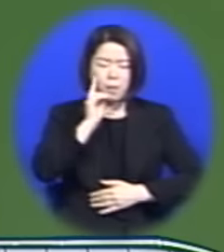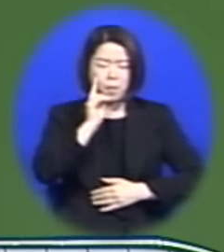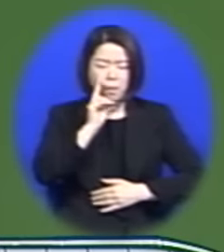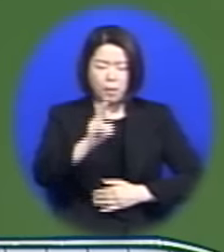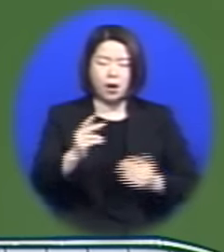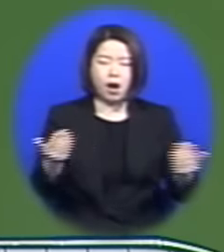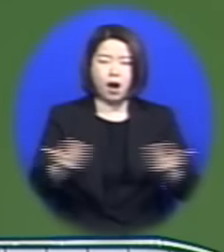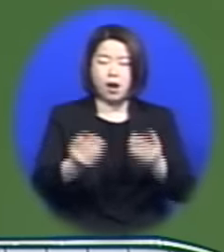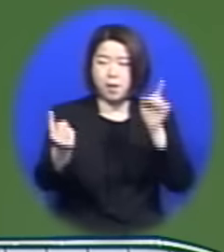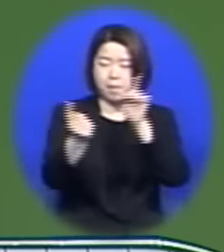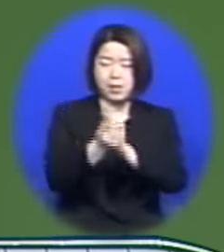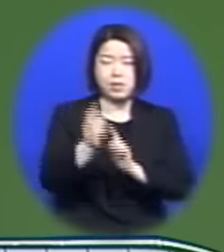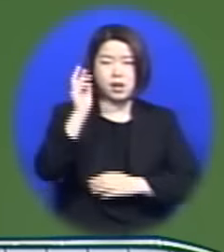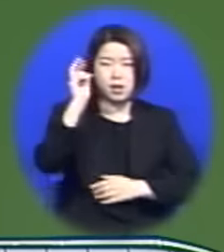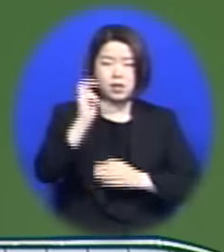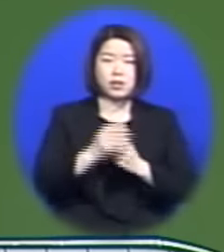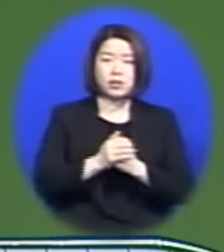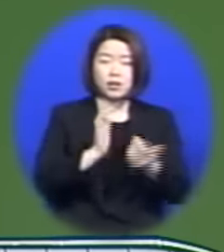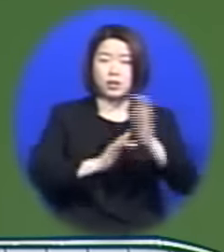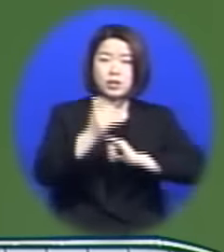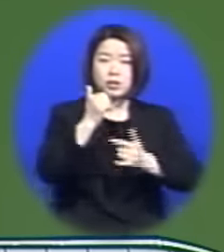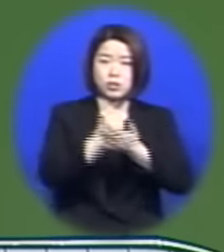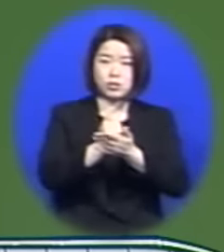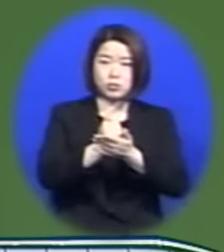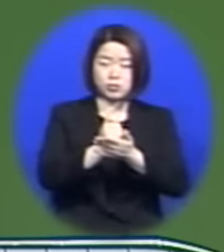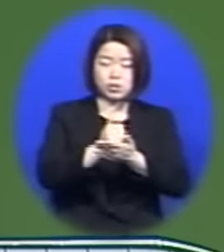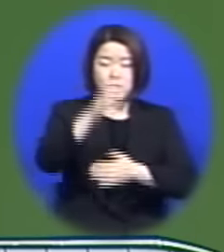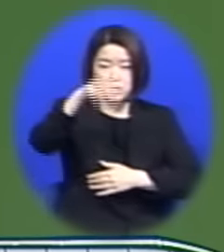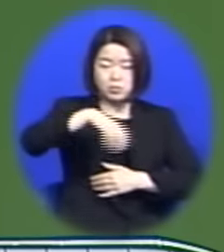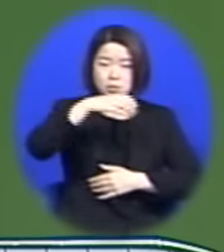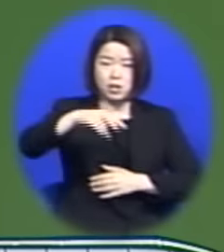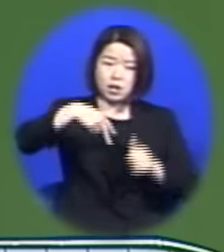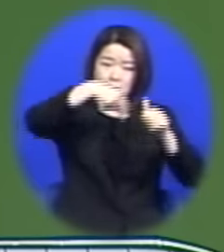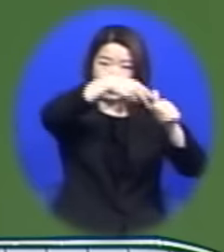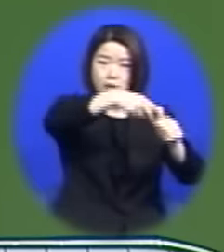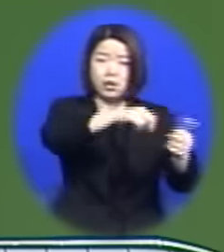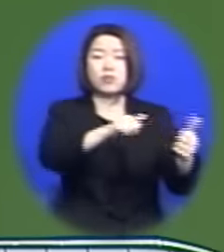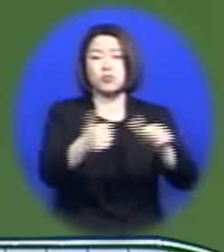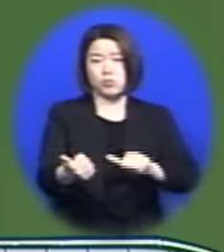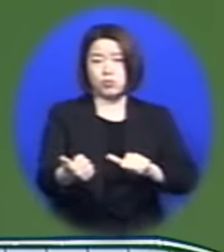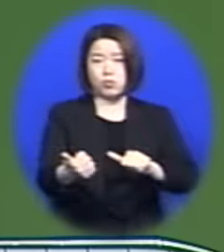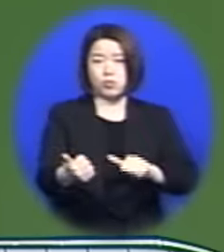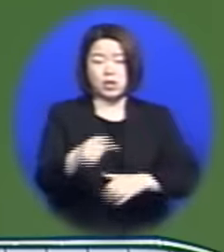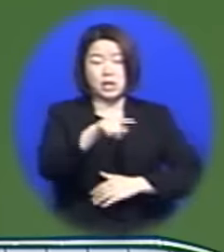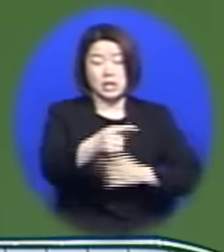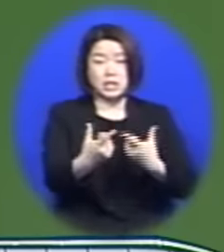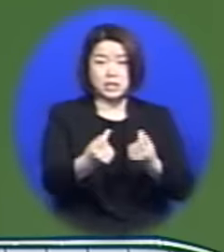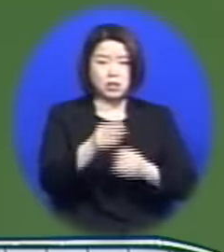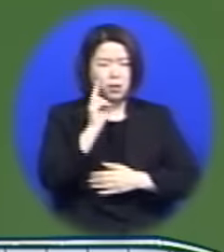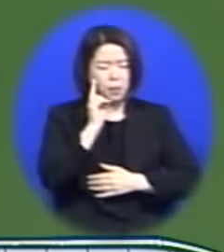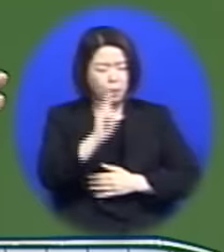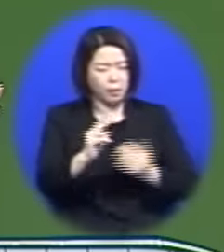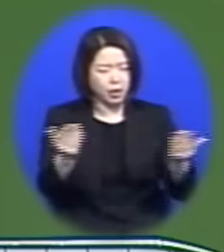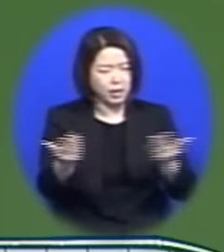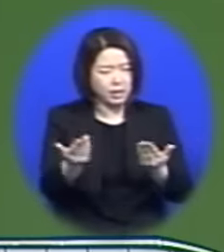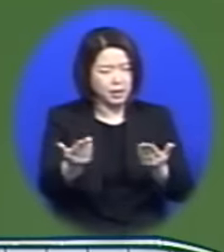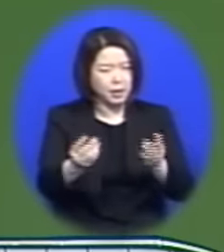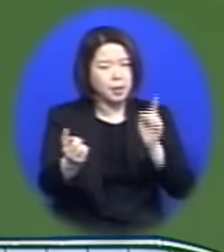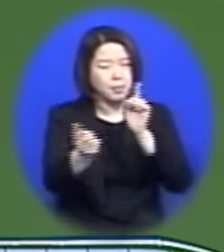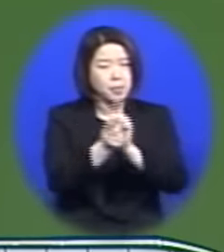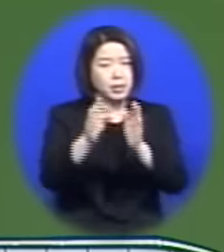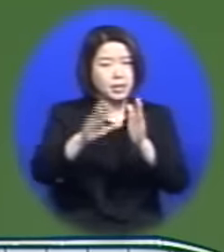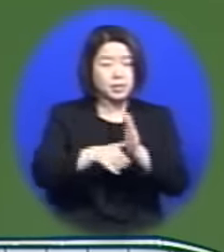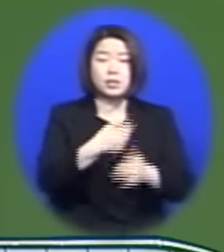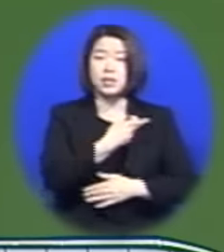만나게 됩니다 예수님이 십자가에 달려 죽으시는 거지요 그런 끔찍한 일을 만났을 때 제자들은